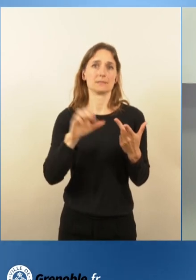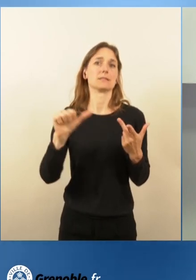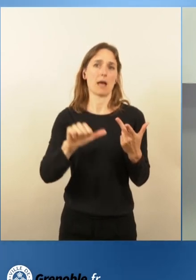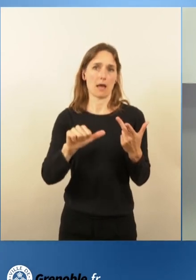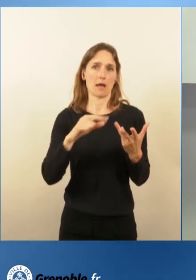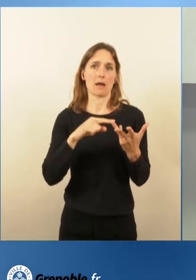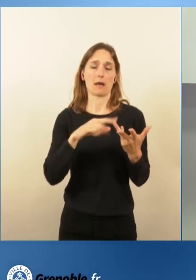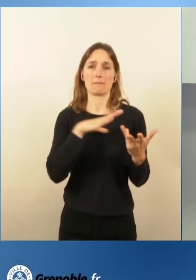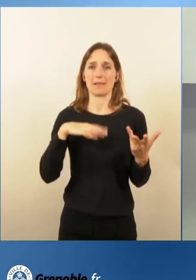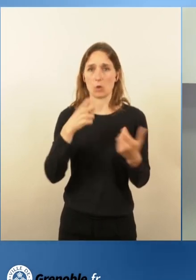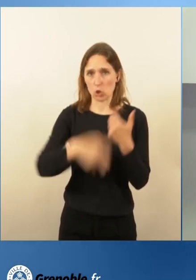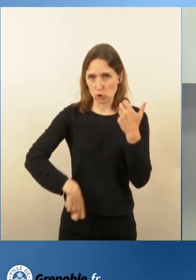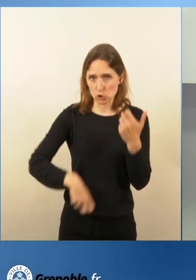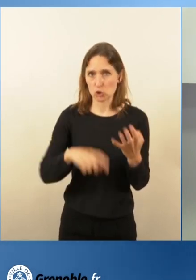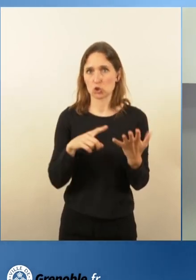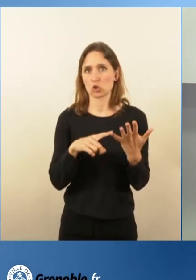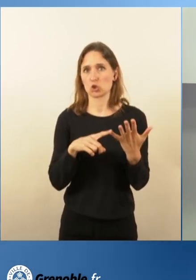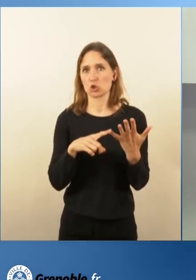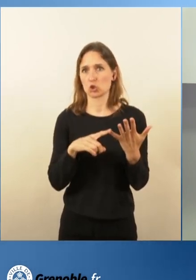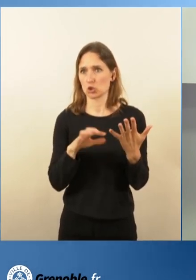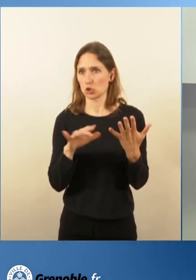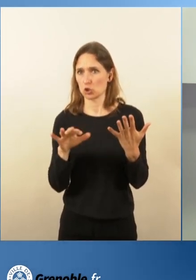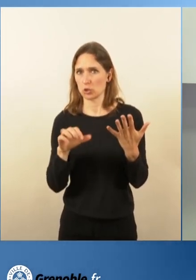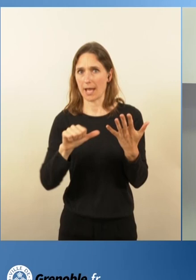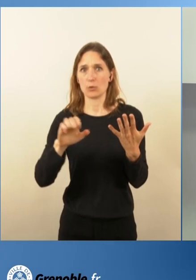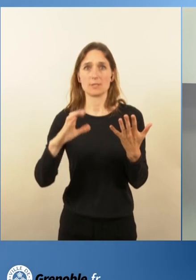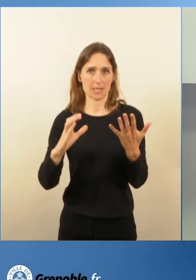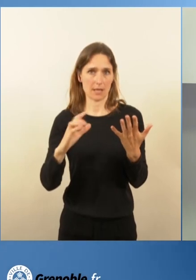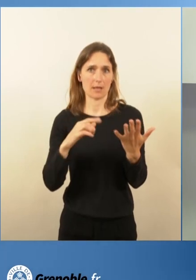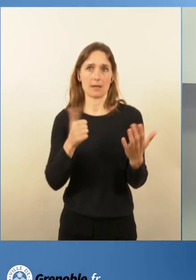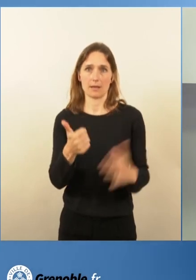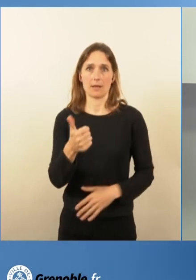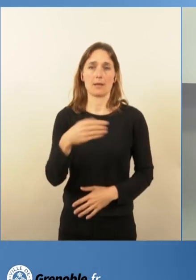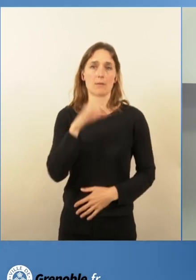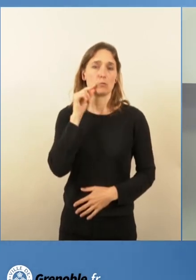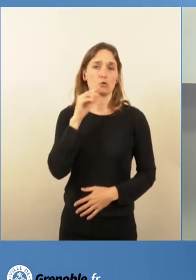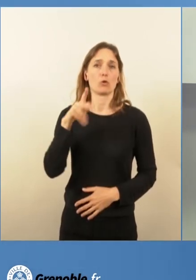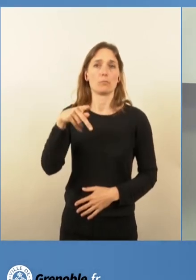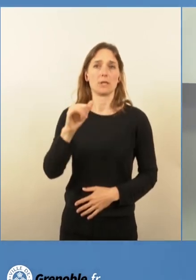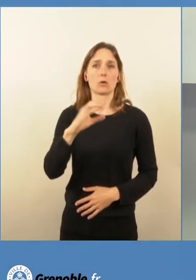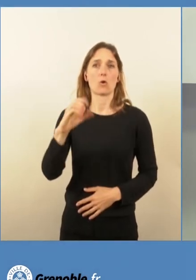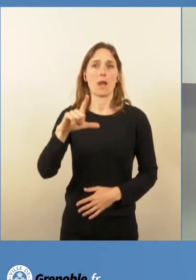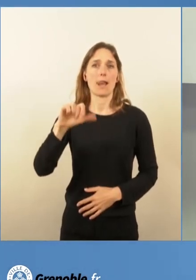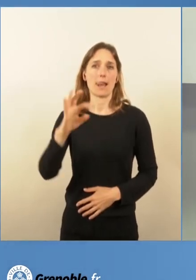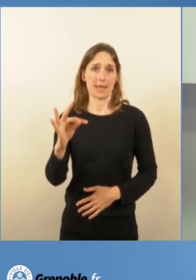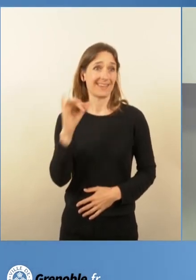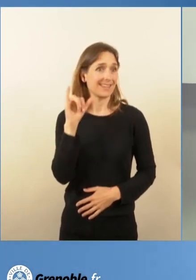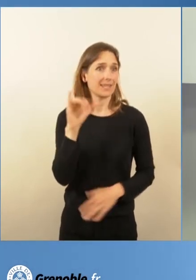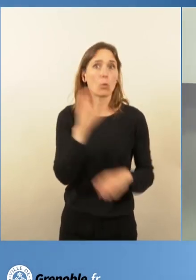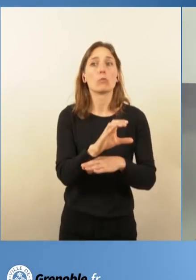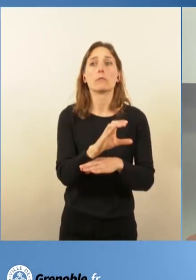madame roche AEC monsieur picolé qui vote contre qui votre